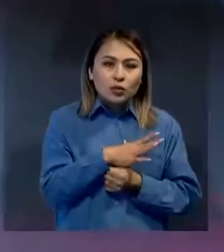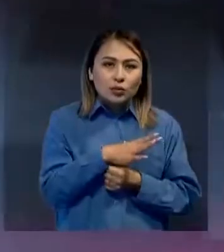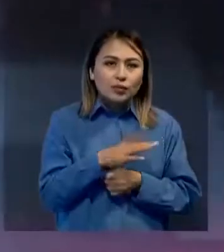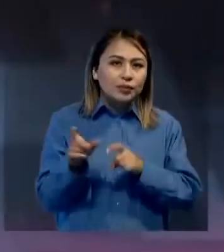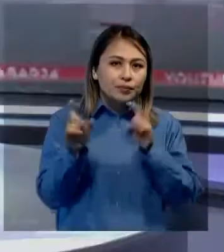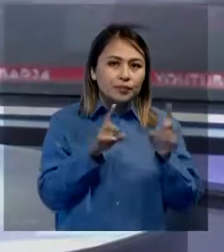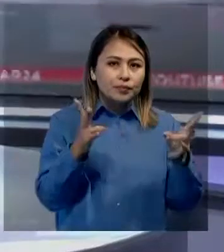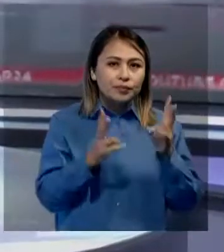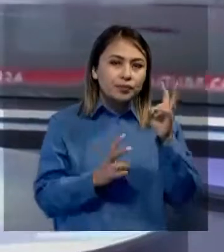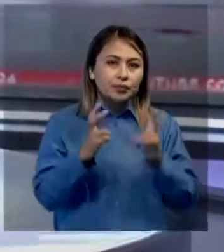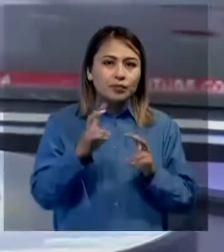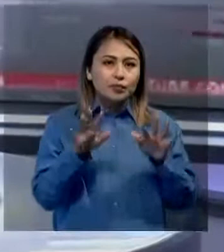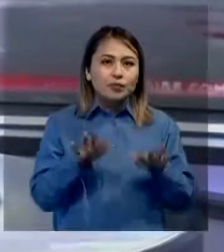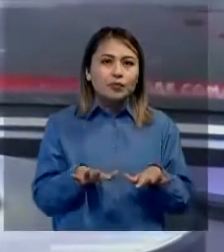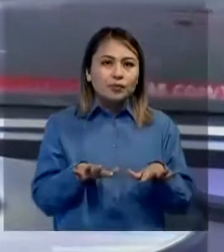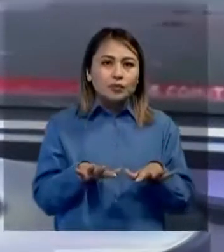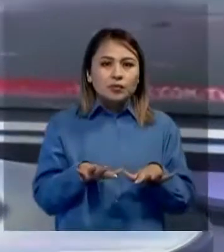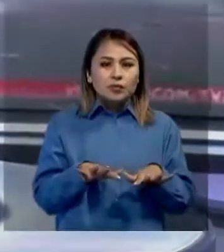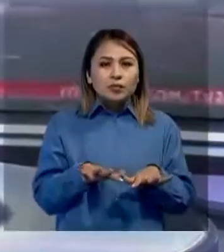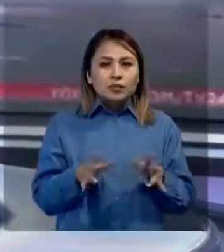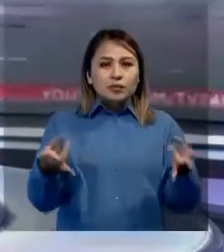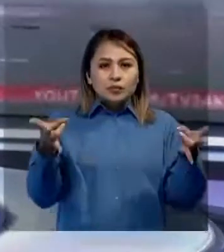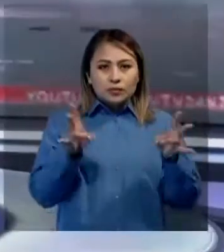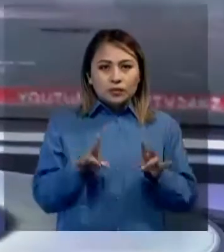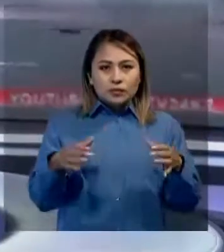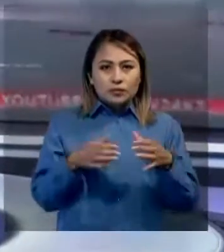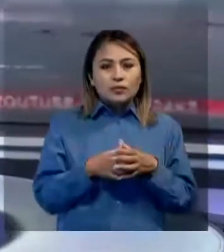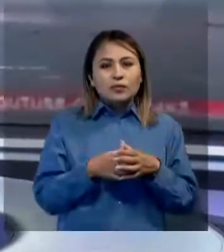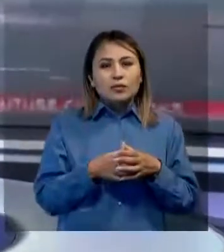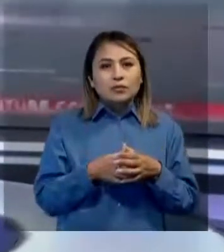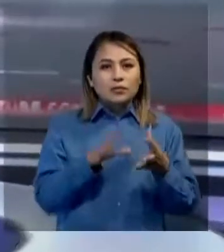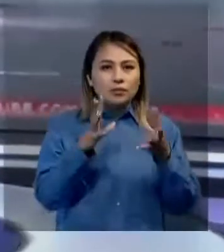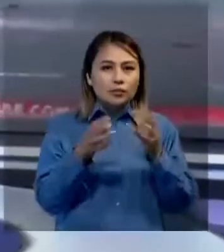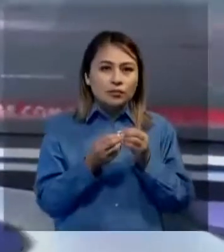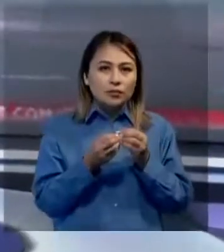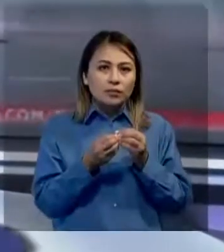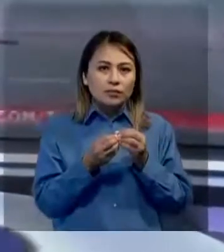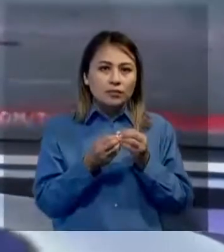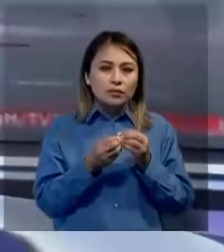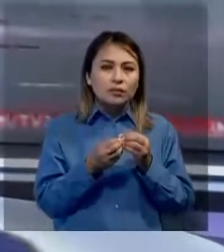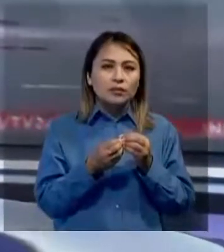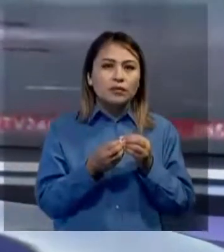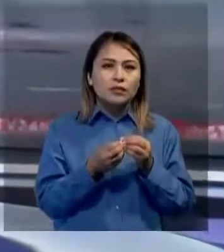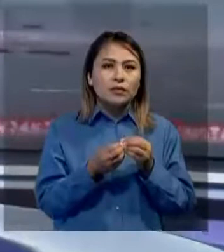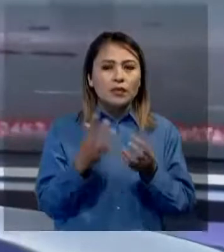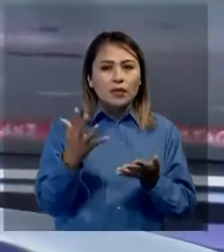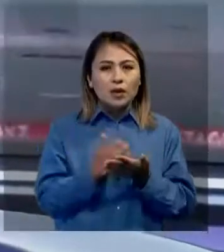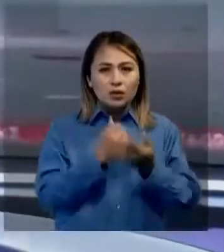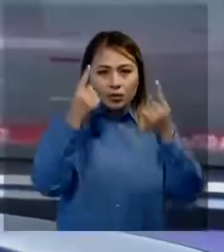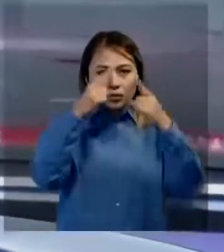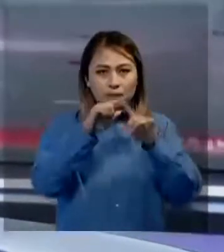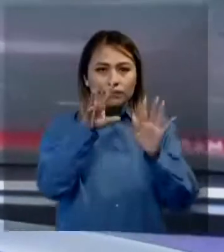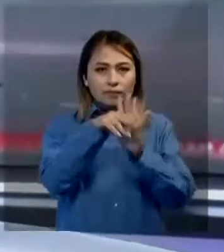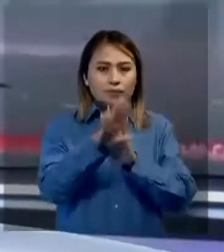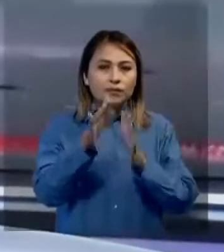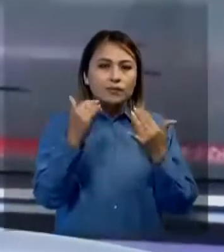көшулері тиіс. Яғни өндіріс орындары қалдықтар мен шығындыларды азайту үшін жаппай озық қолжетімді технологияларды